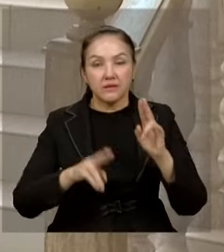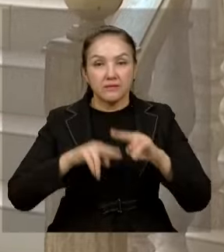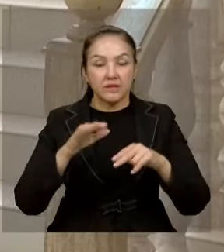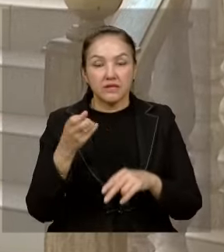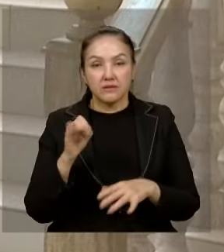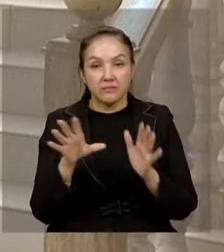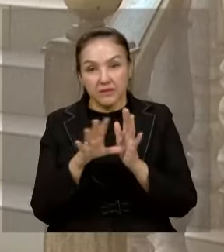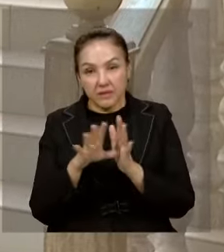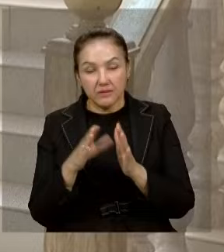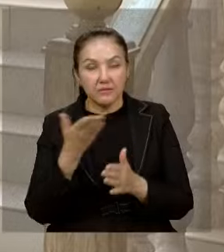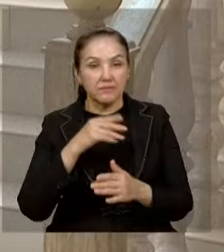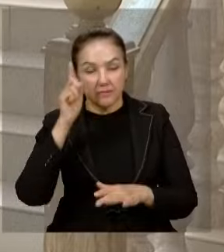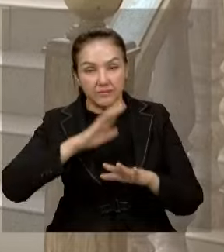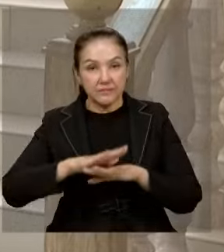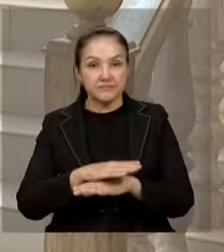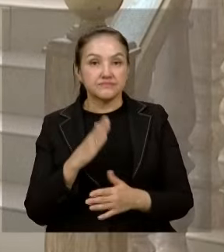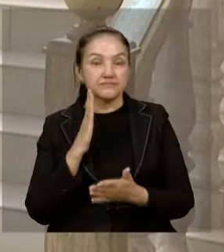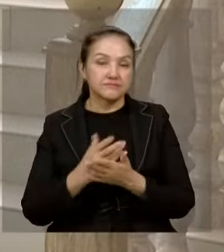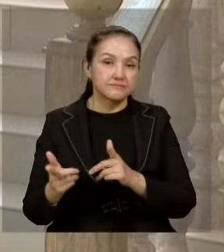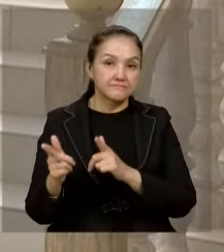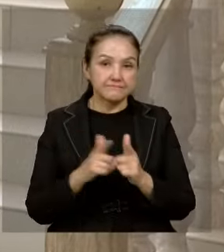атомной электростанции в нашей ранено